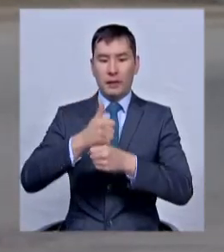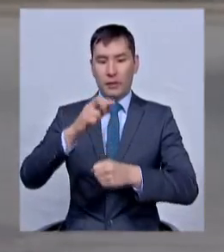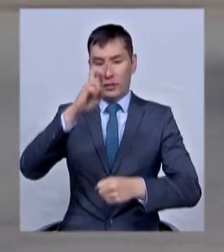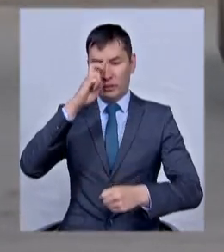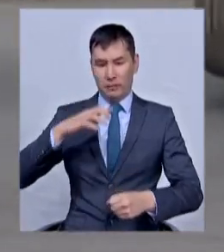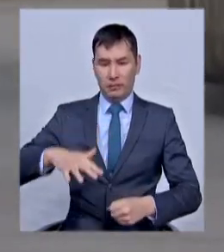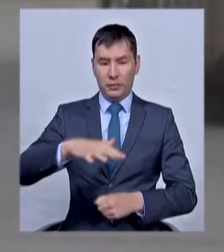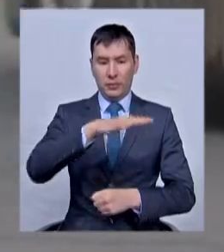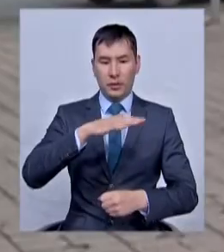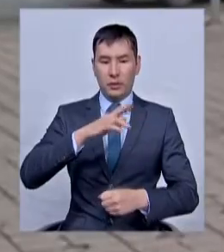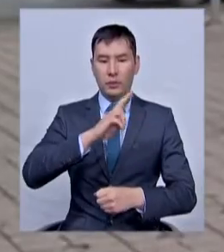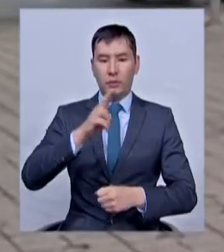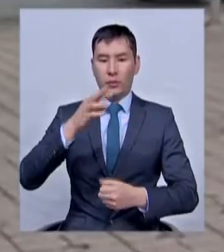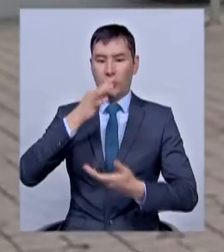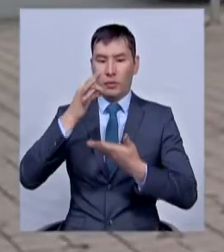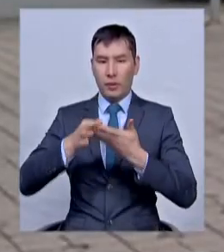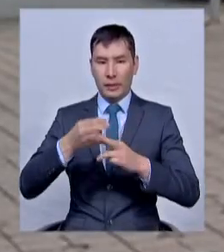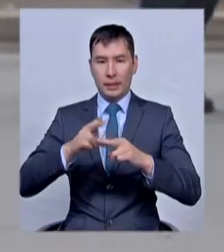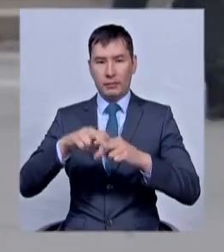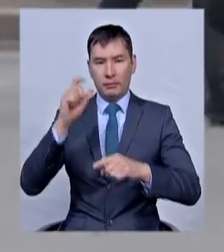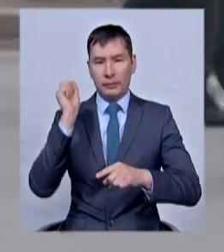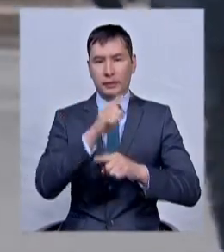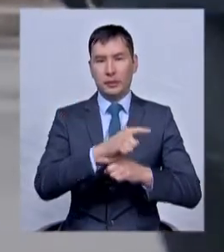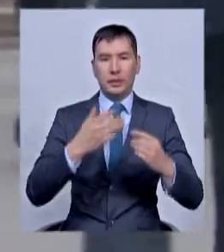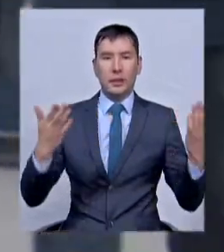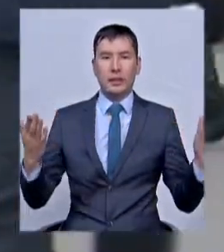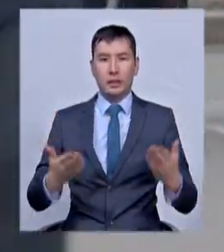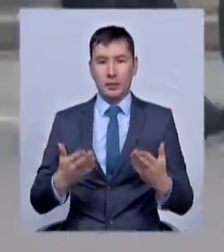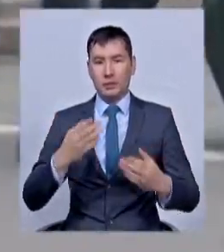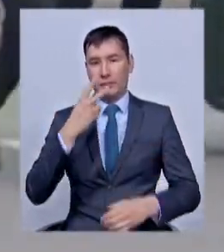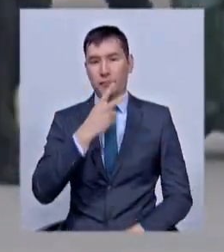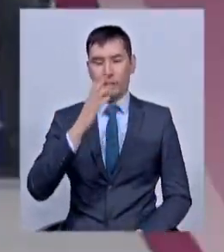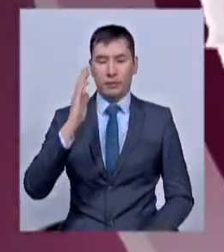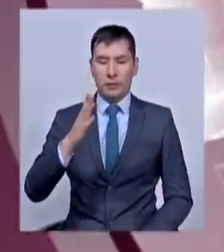Жомарт Тоқаев жауаптыларға қандай тапсырма берді? Асылбек Тойбек тарқатады.